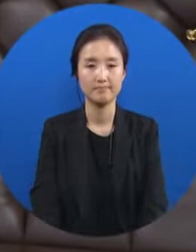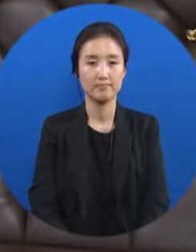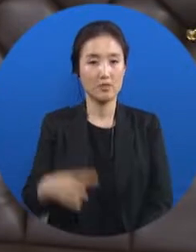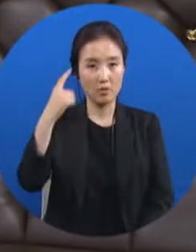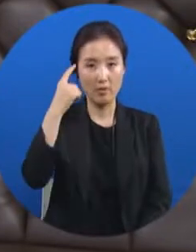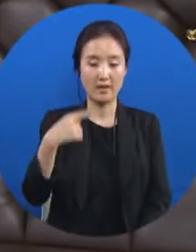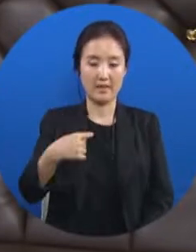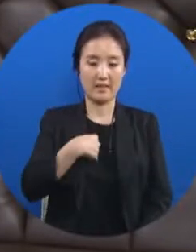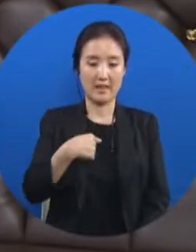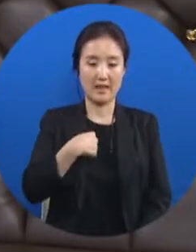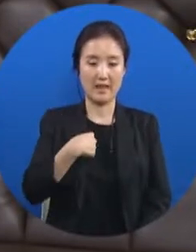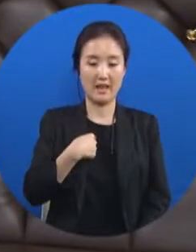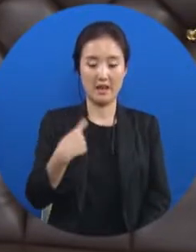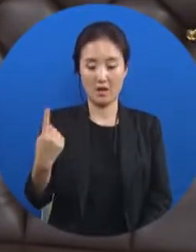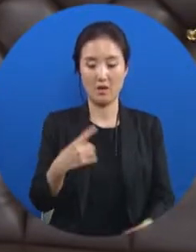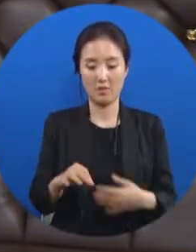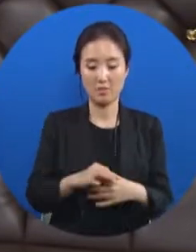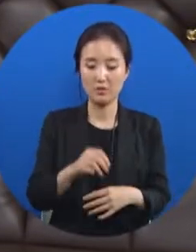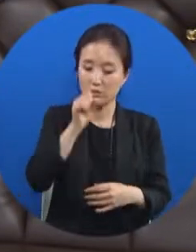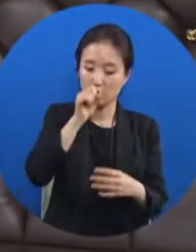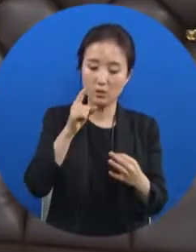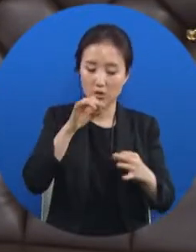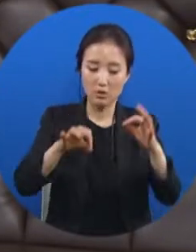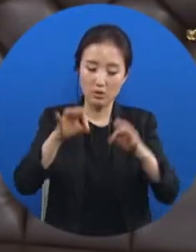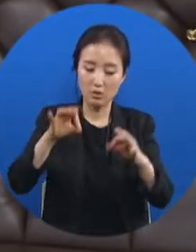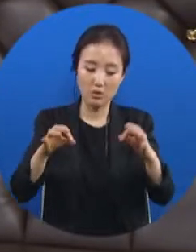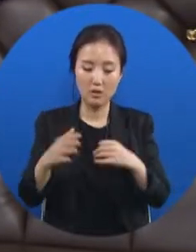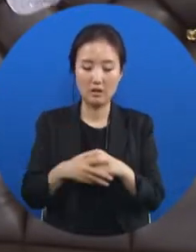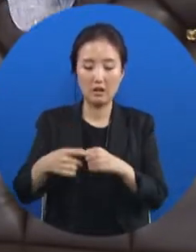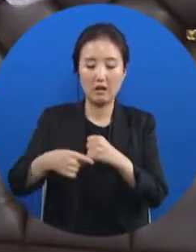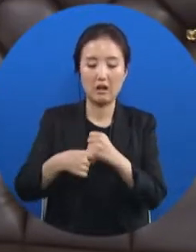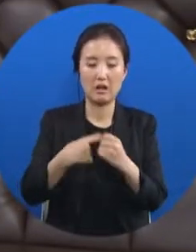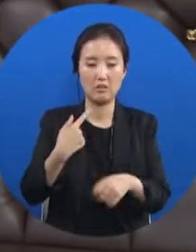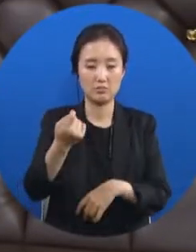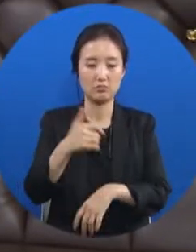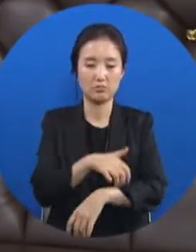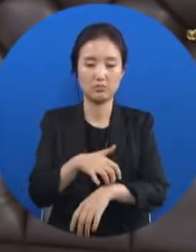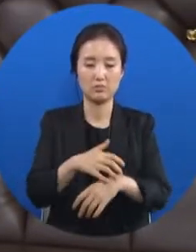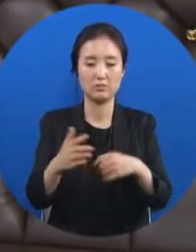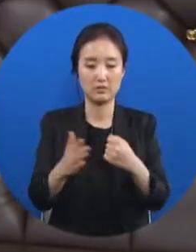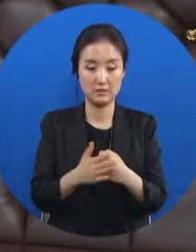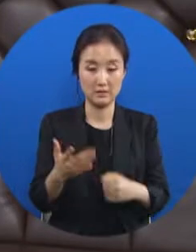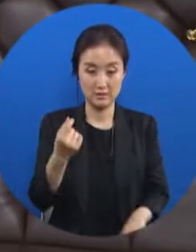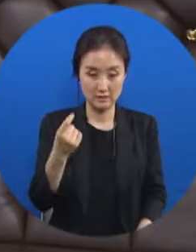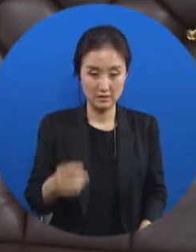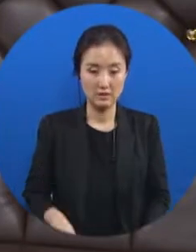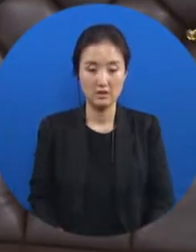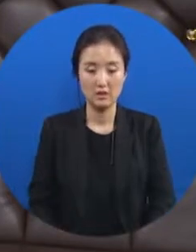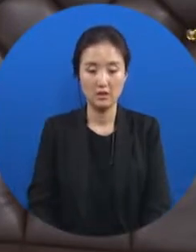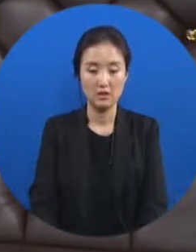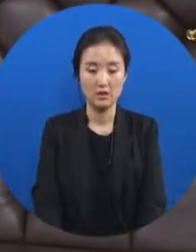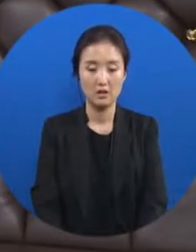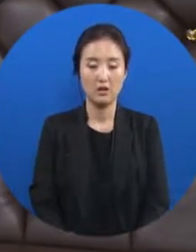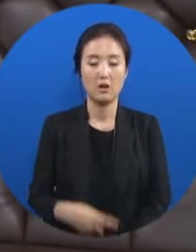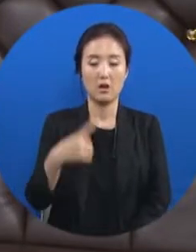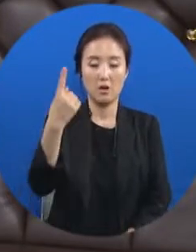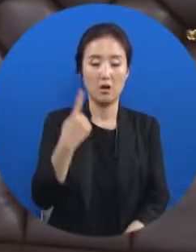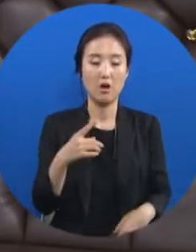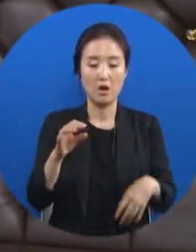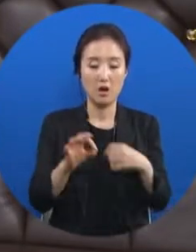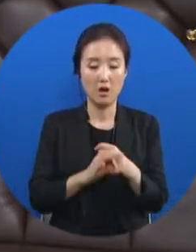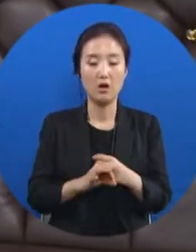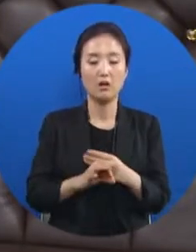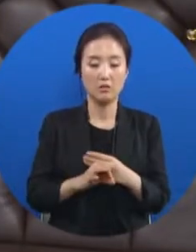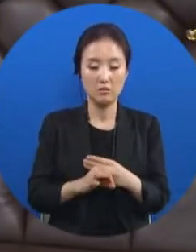제가 가성비 따지니까 어쩔 수가 없어요. 왜냐하면 경험이 그러니까 오면 이것